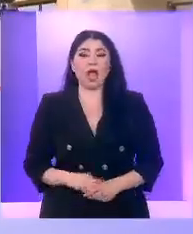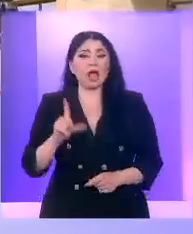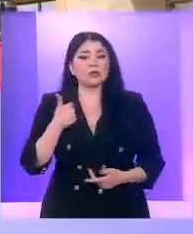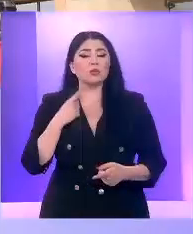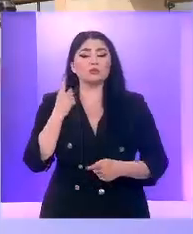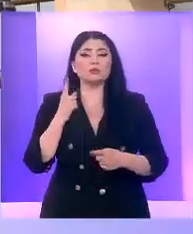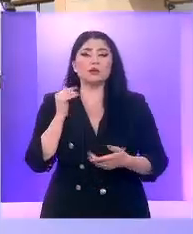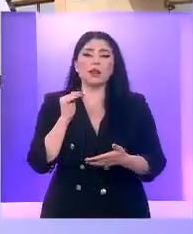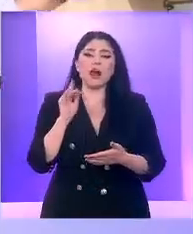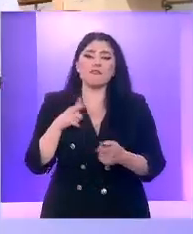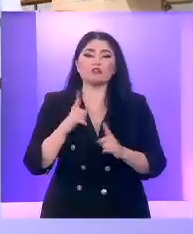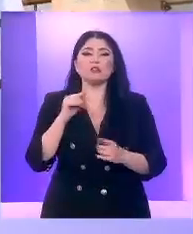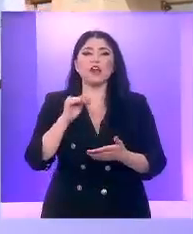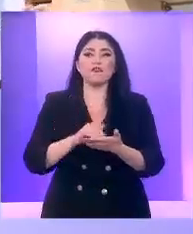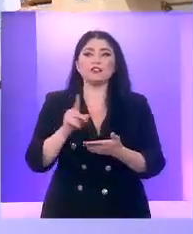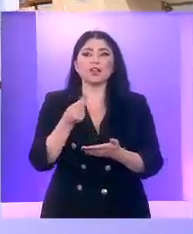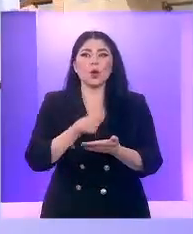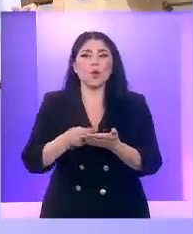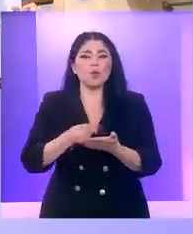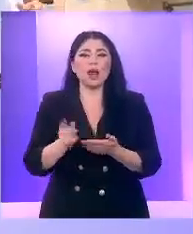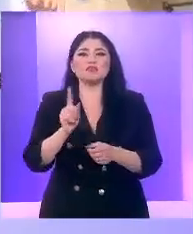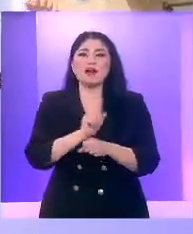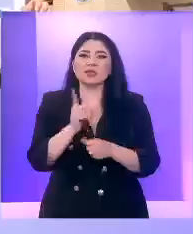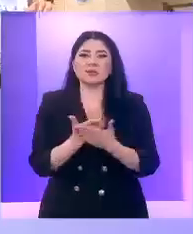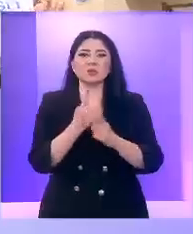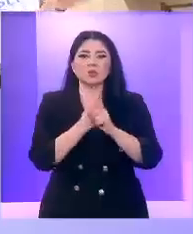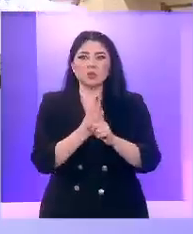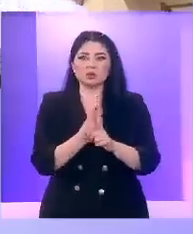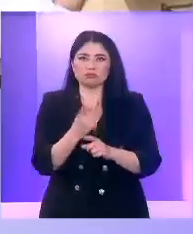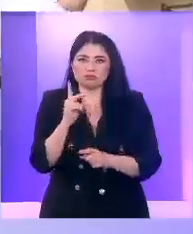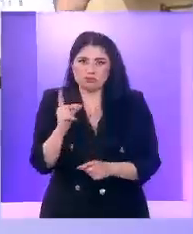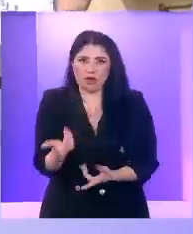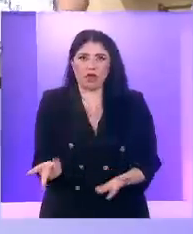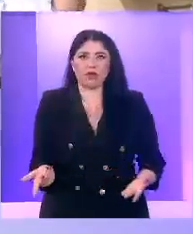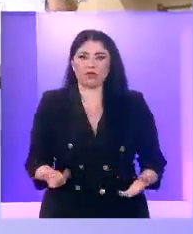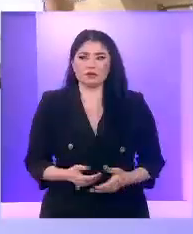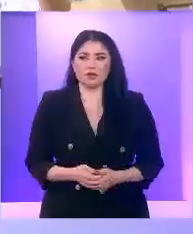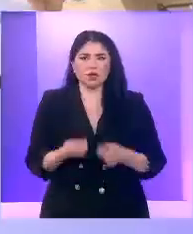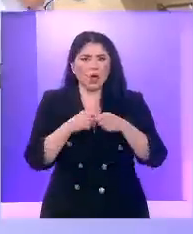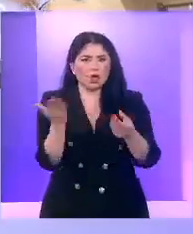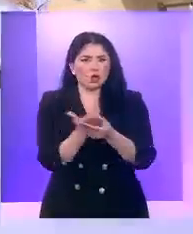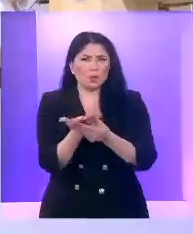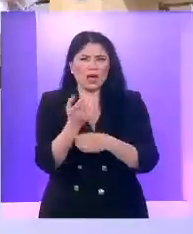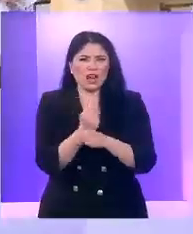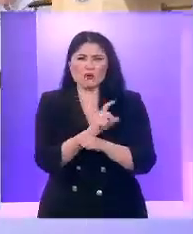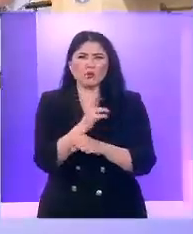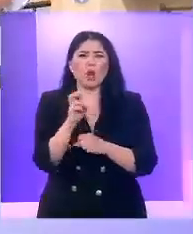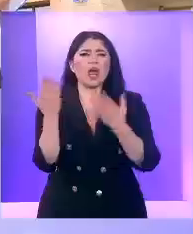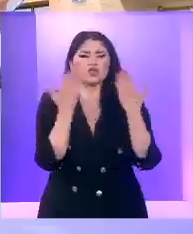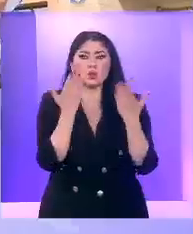să cumpărați material didactic? Înțeles. Și nu numai în școală. Gândiți-vă toate documentele pe care le